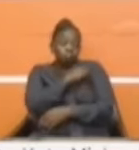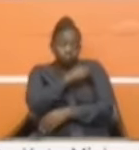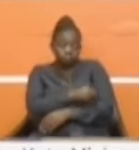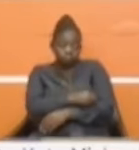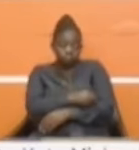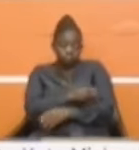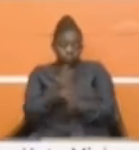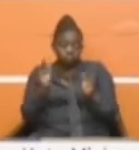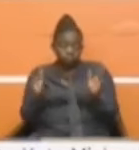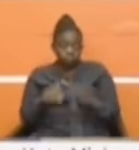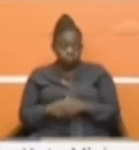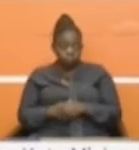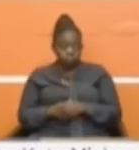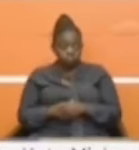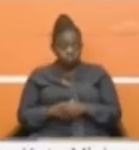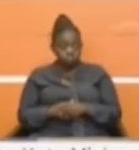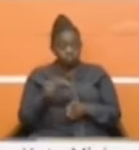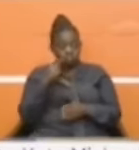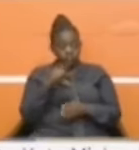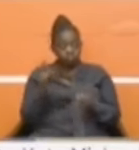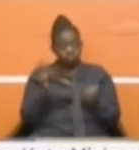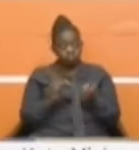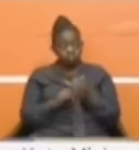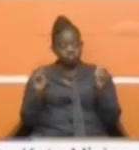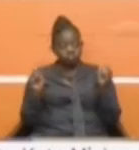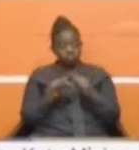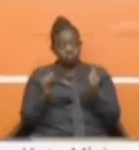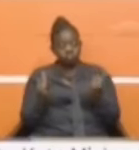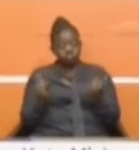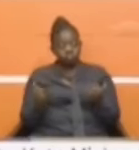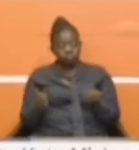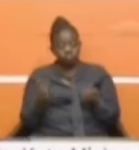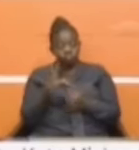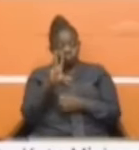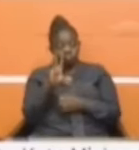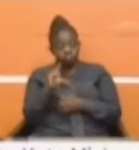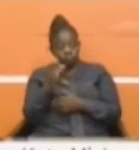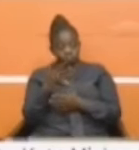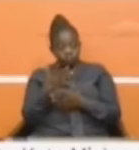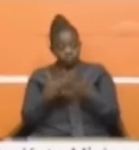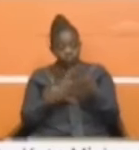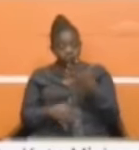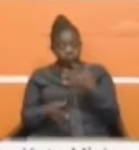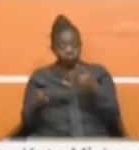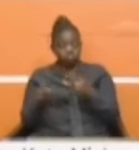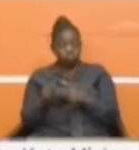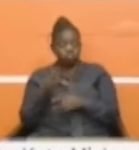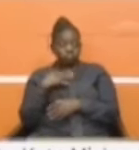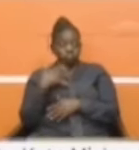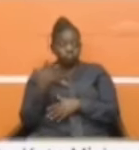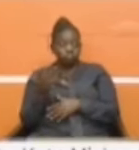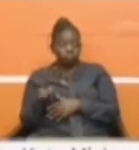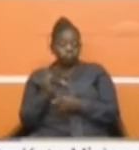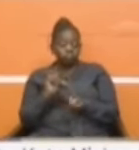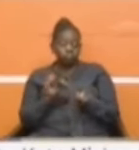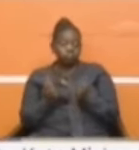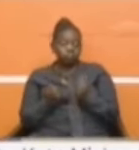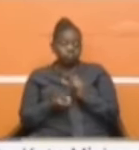Mulago. Baatugamba nti yafuna ekirwadde kya leukemia era nga yeetaaga bone marrow